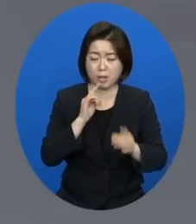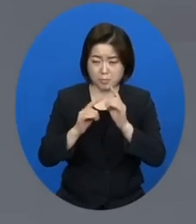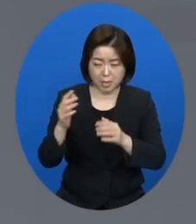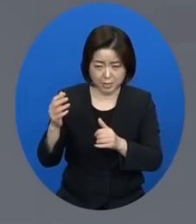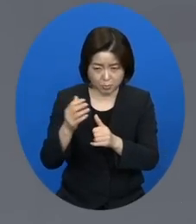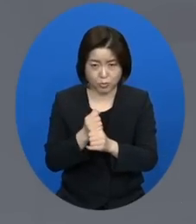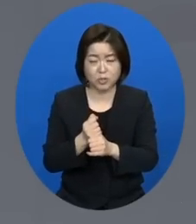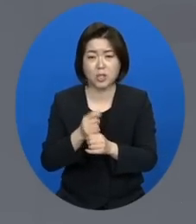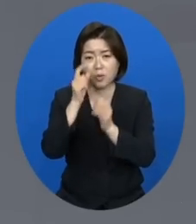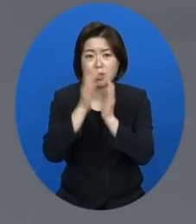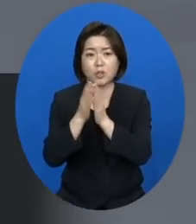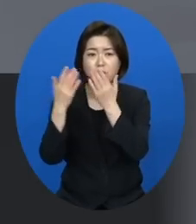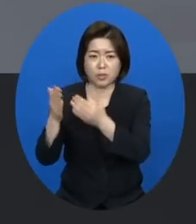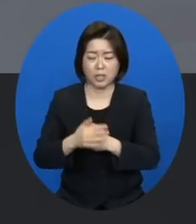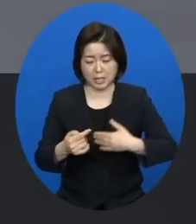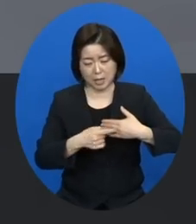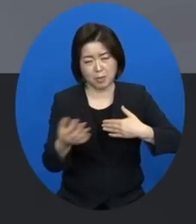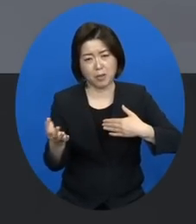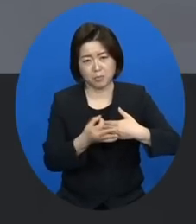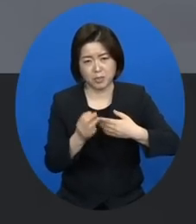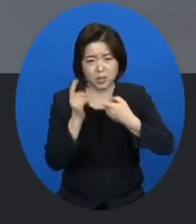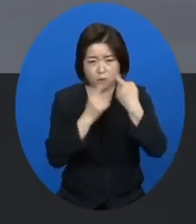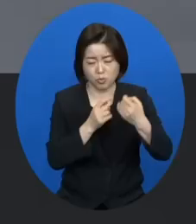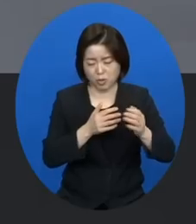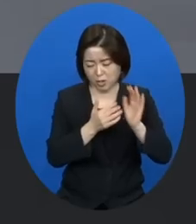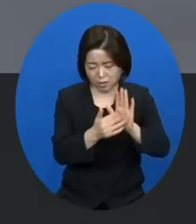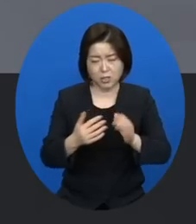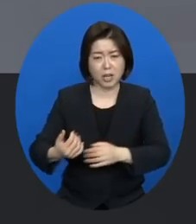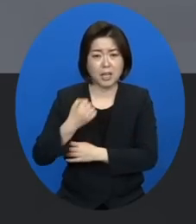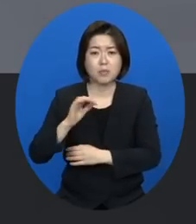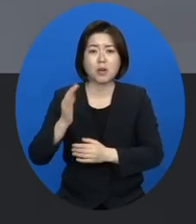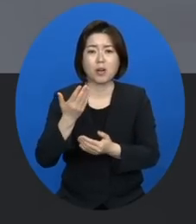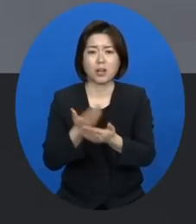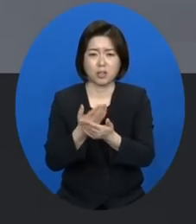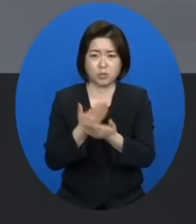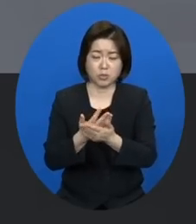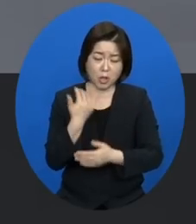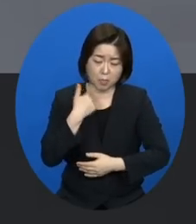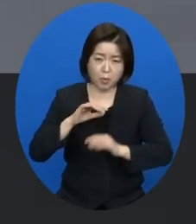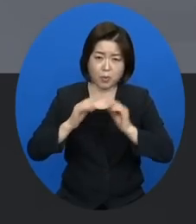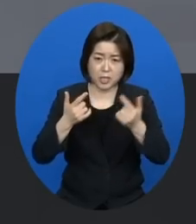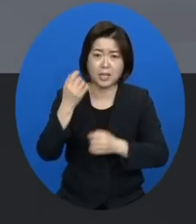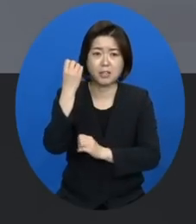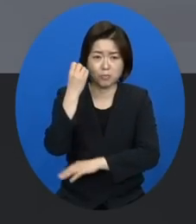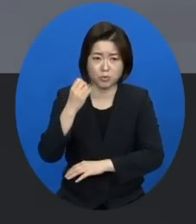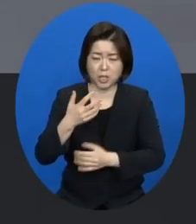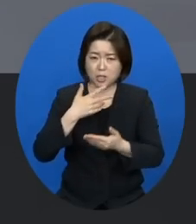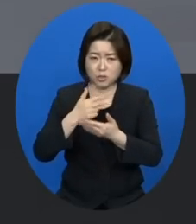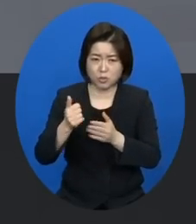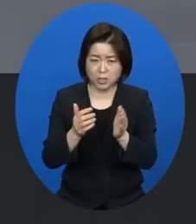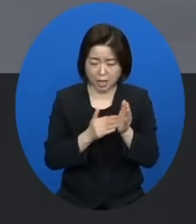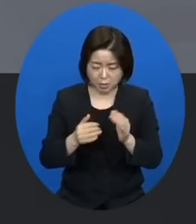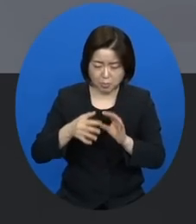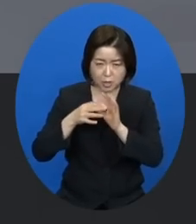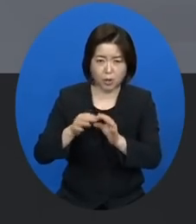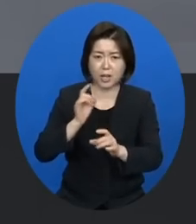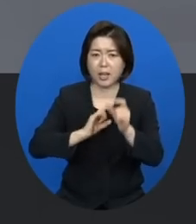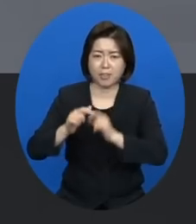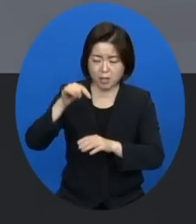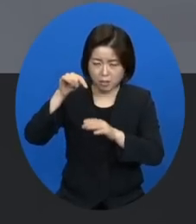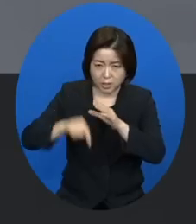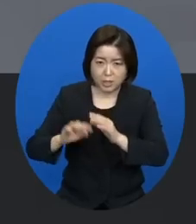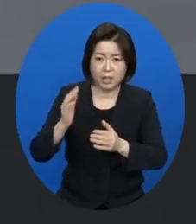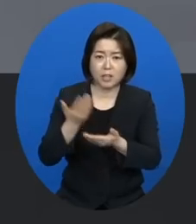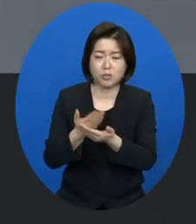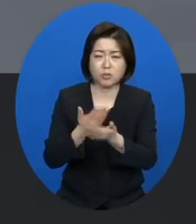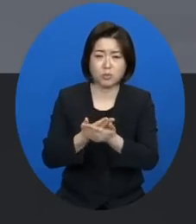붙잡고 기도할 때 주님 피상성의 유혹을 거절할 힘을 주옵소서. 보이지 않는 뿌리 주님과의 은밀한 관계가 더욱 깊어지게 하시고